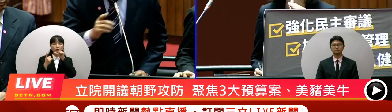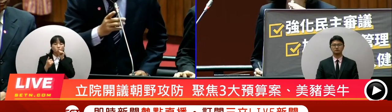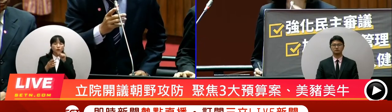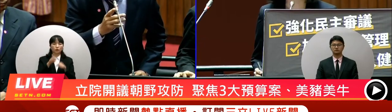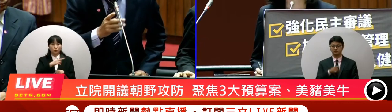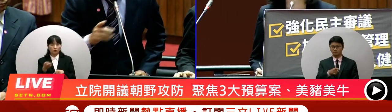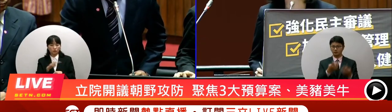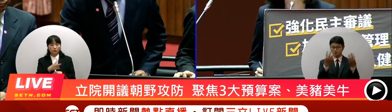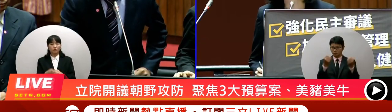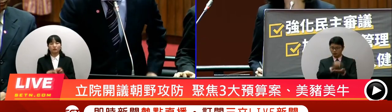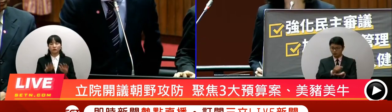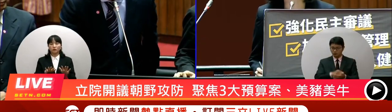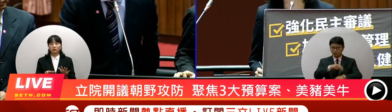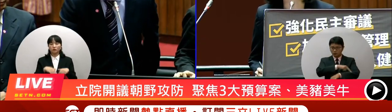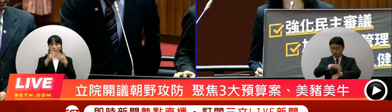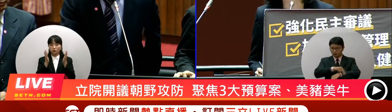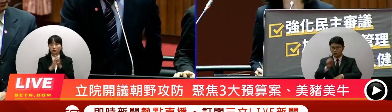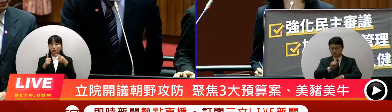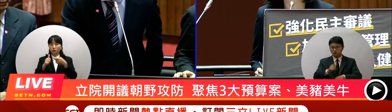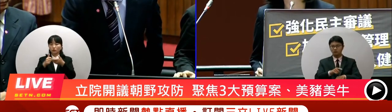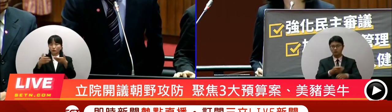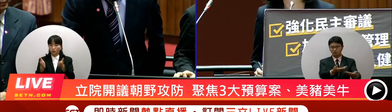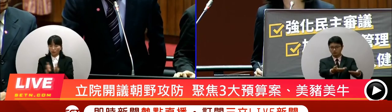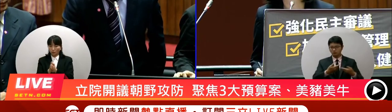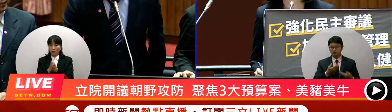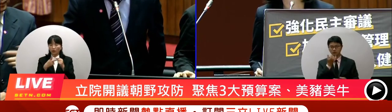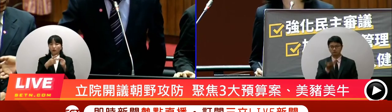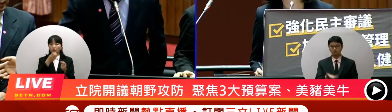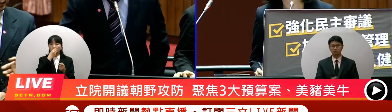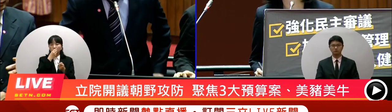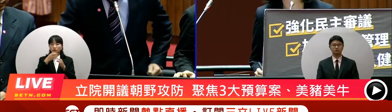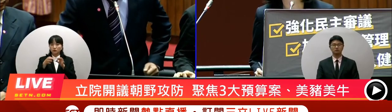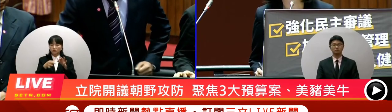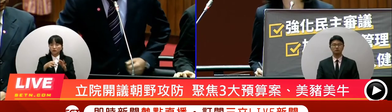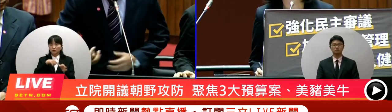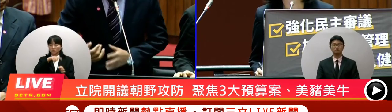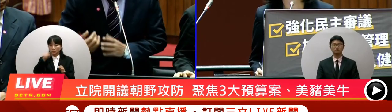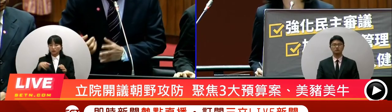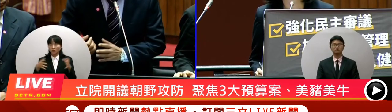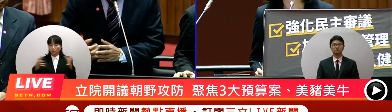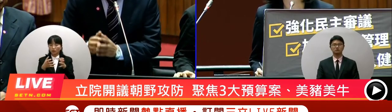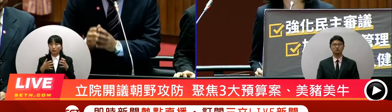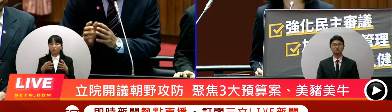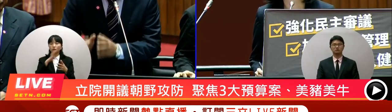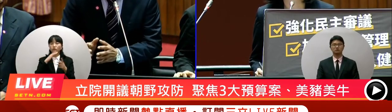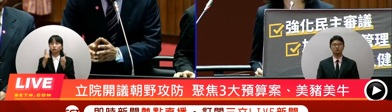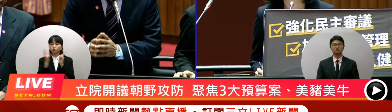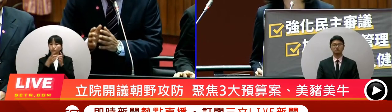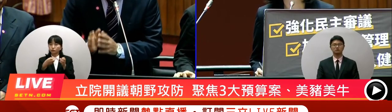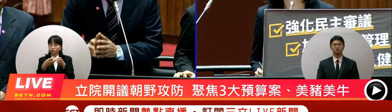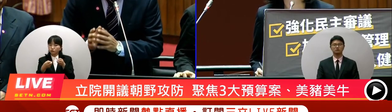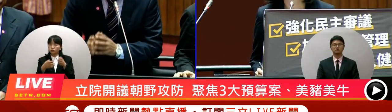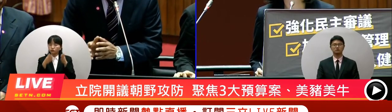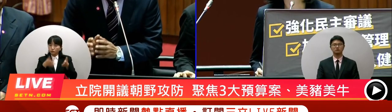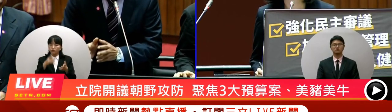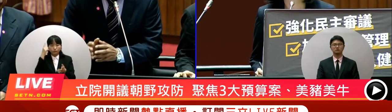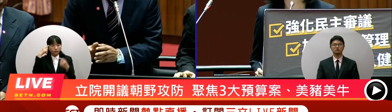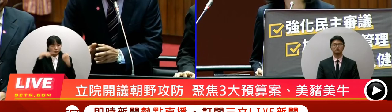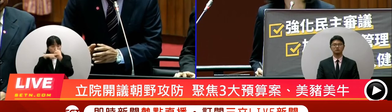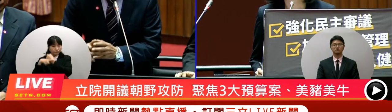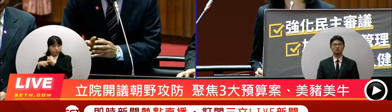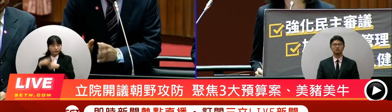相关的数据， 所以我们都已经有跟教育部跟食材业者甚至食材业者他们全部要来跟我们拜会讨论好怎么大家